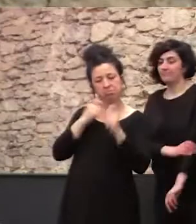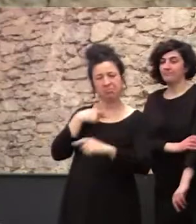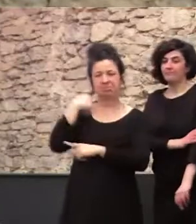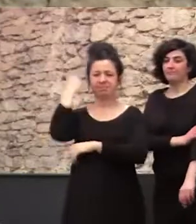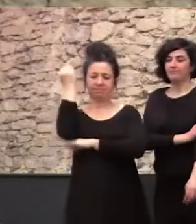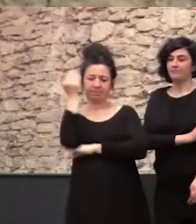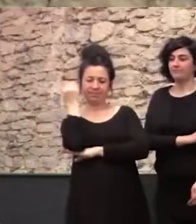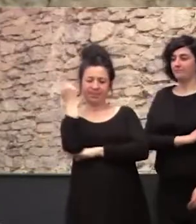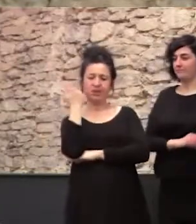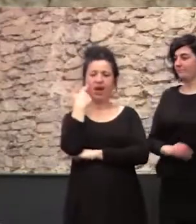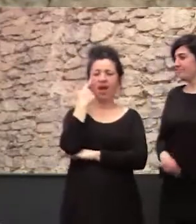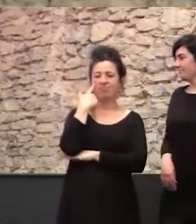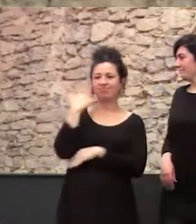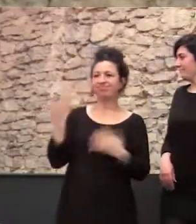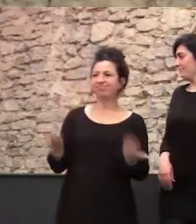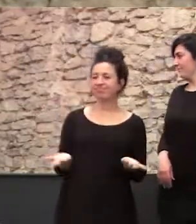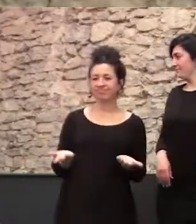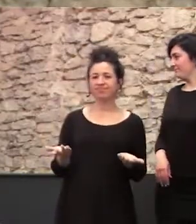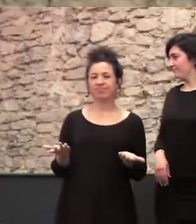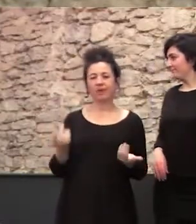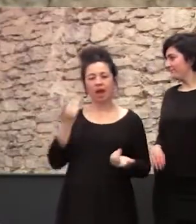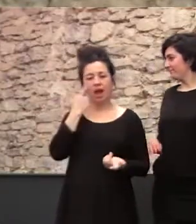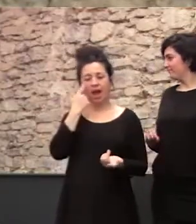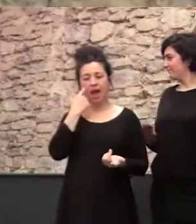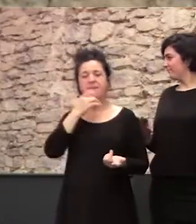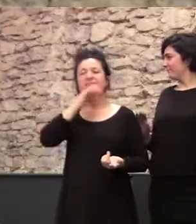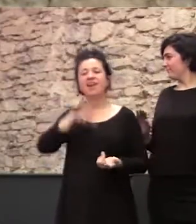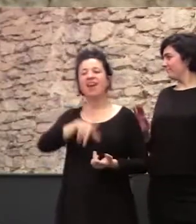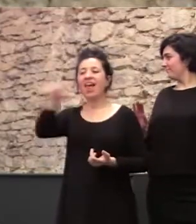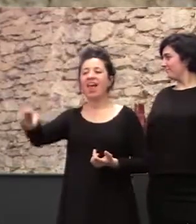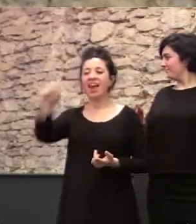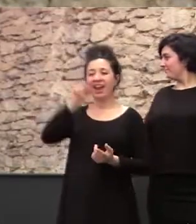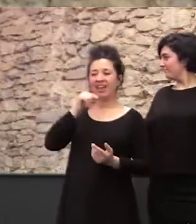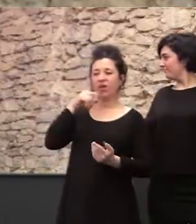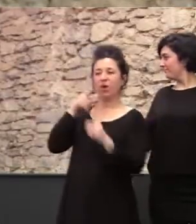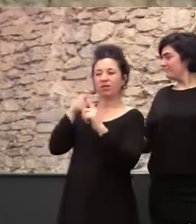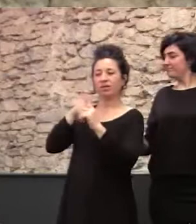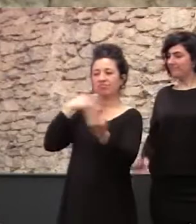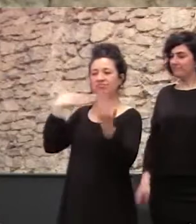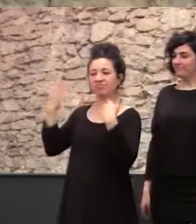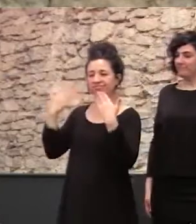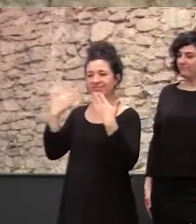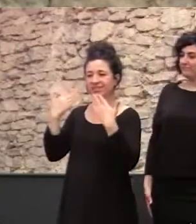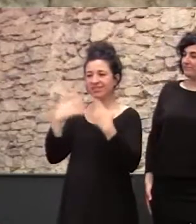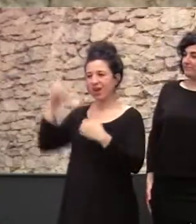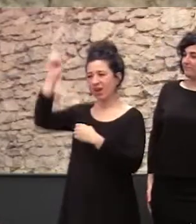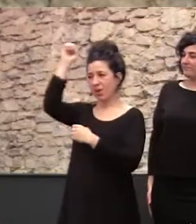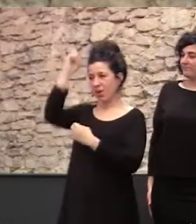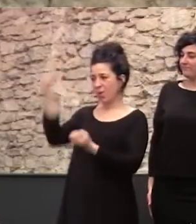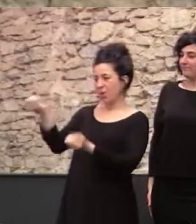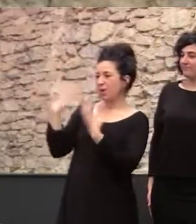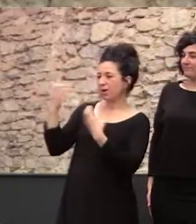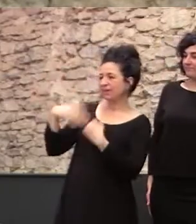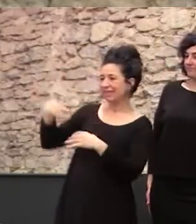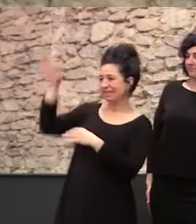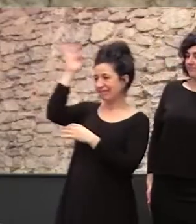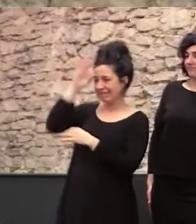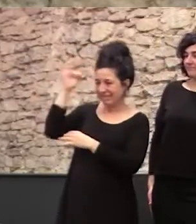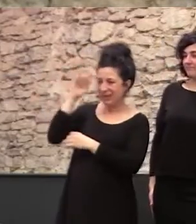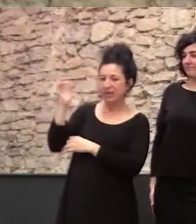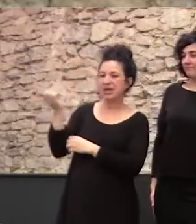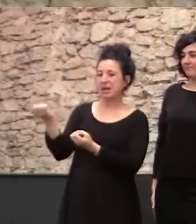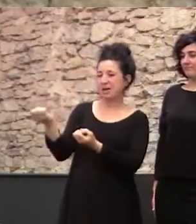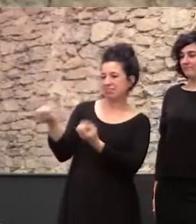dut ea nor aukeratu duen oraingoan. Bai. Kontatu bizkat abentura hori, porque bai. Abentura